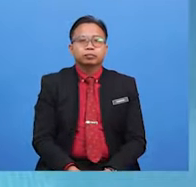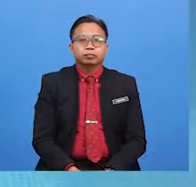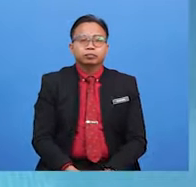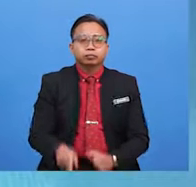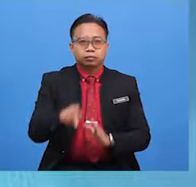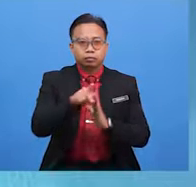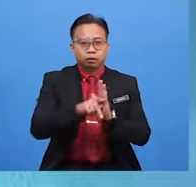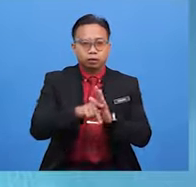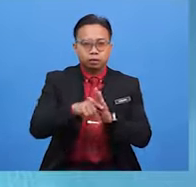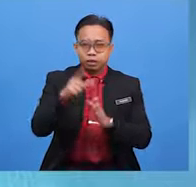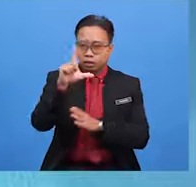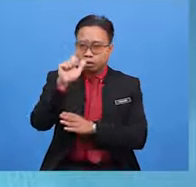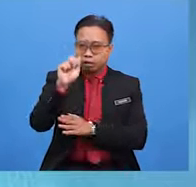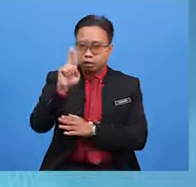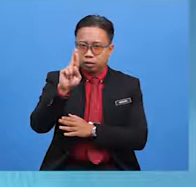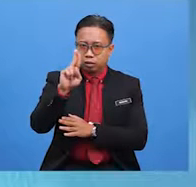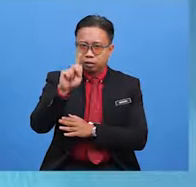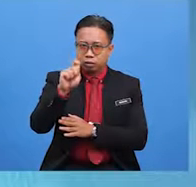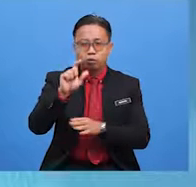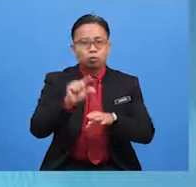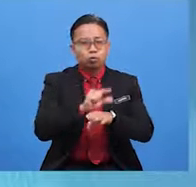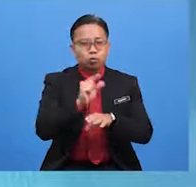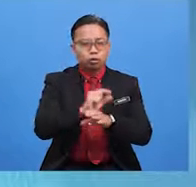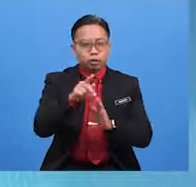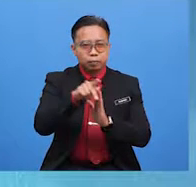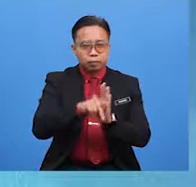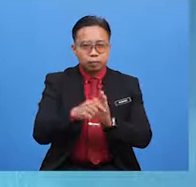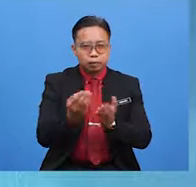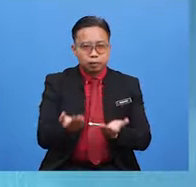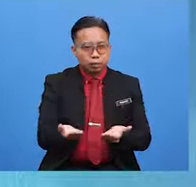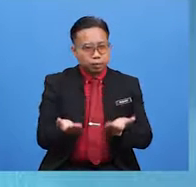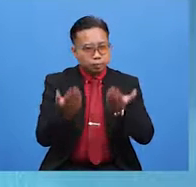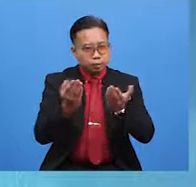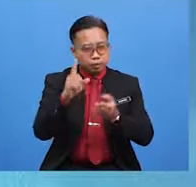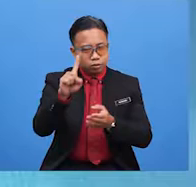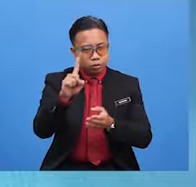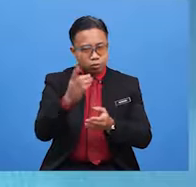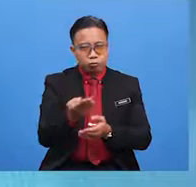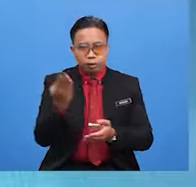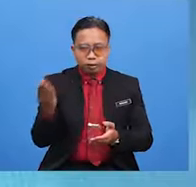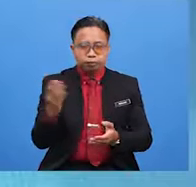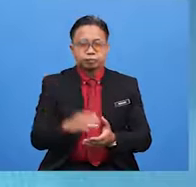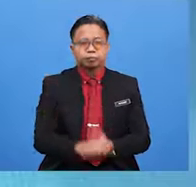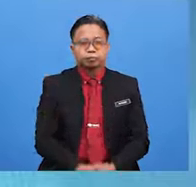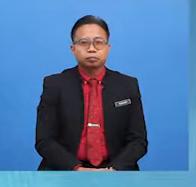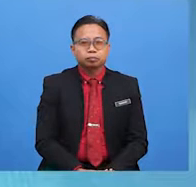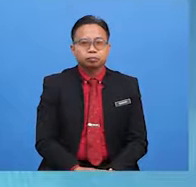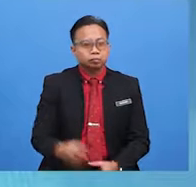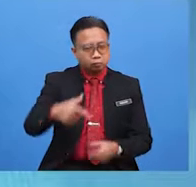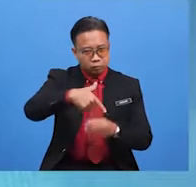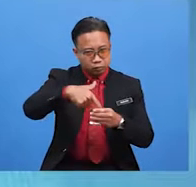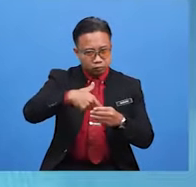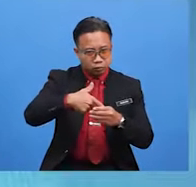Keterlarutan boleh diperolehi menggunakan penimbang jisim atau mengukur jisim suatu bahan melalui dalam isi